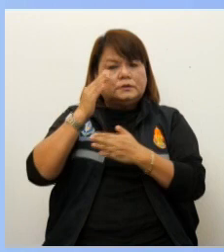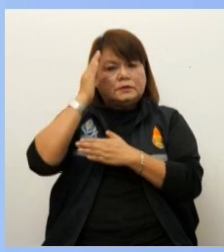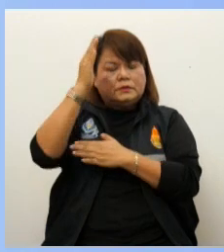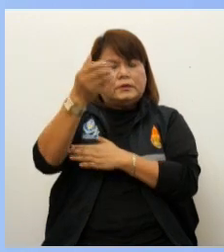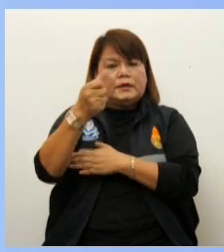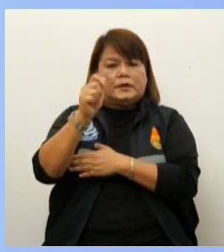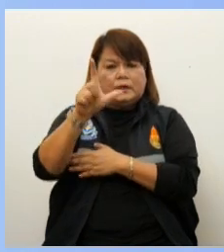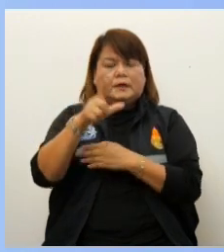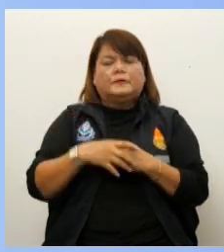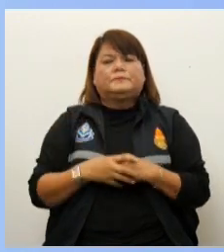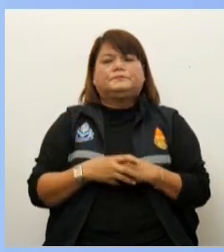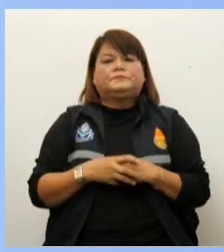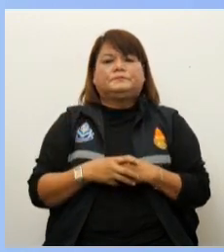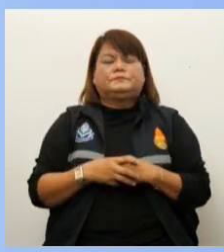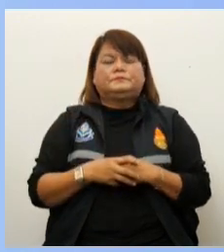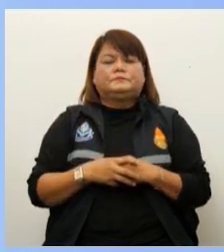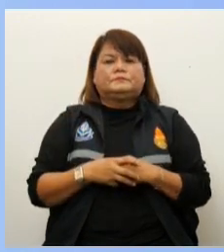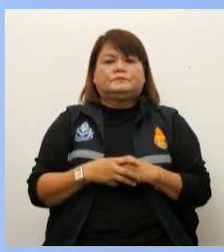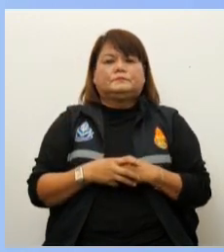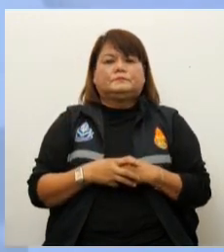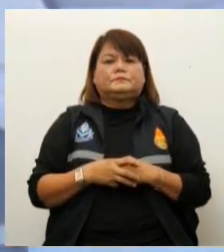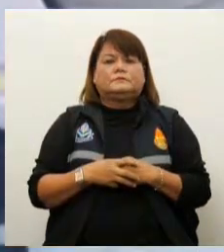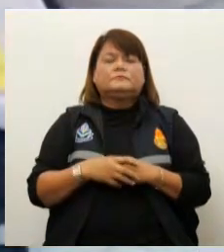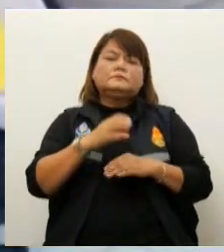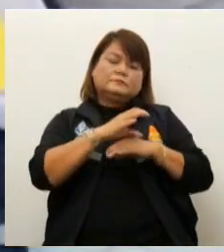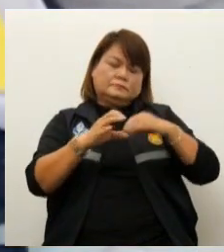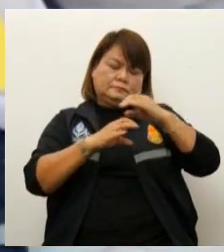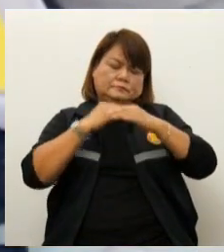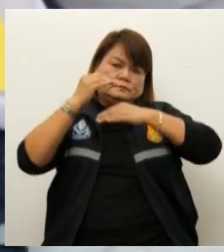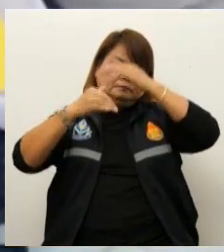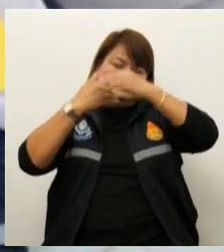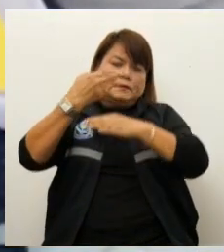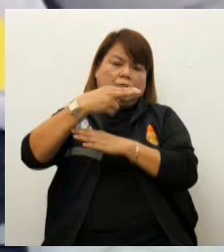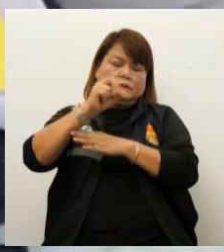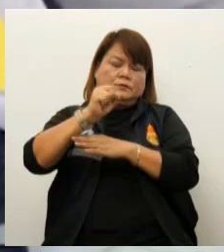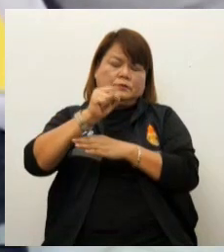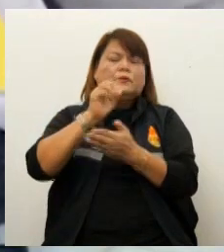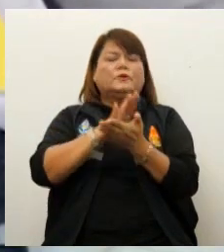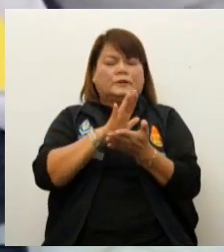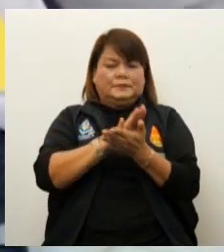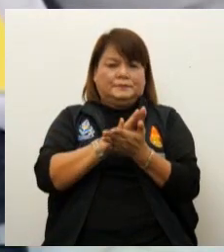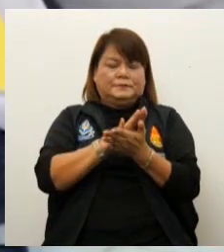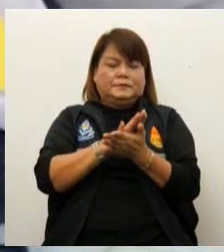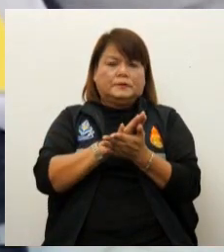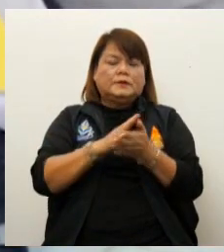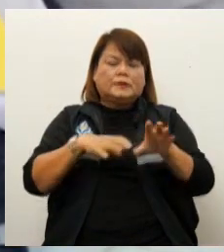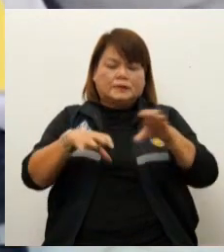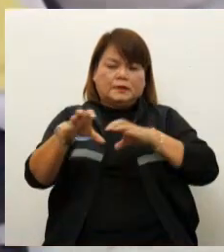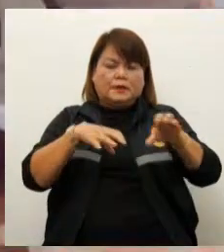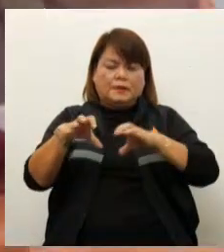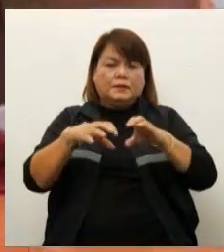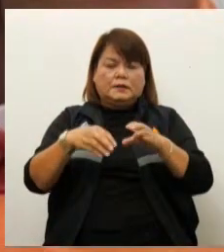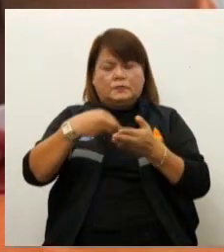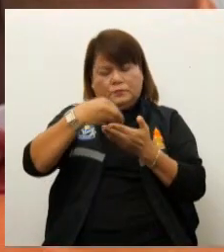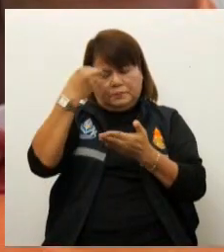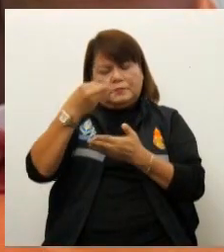Learning ได้แก่โครงการพัฒนาหลักสูตรสถานศึกษาเน้นการจัดการเรียนรู้เชิงรุก